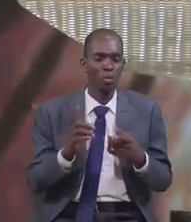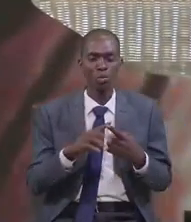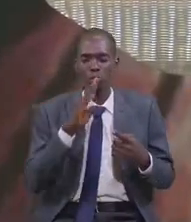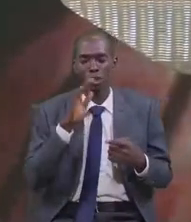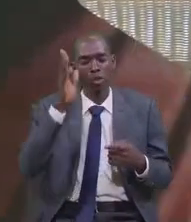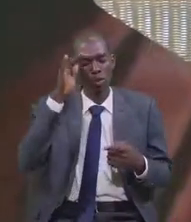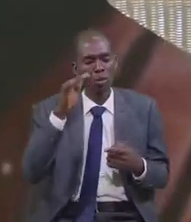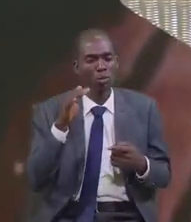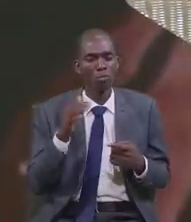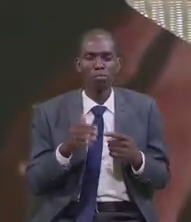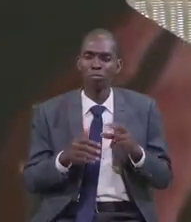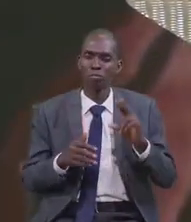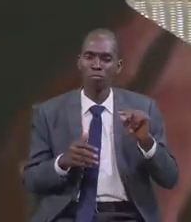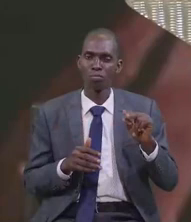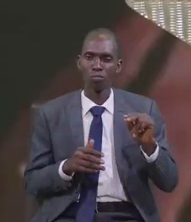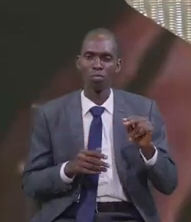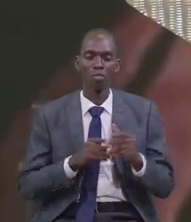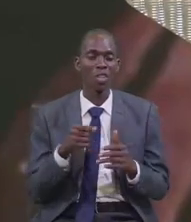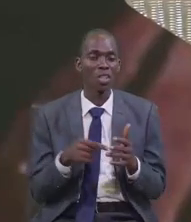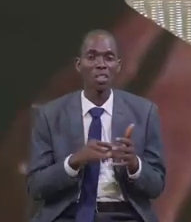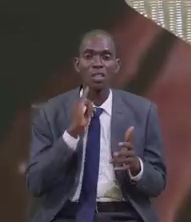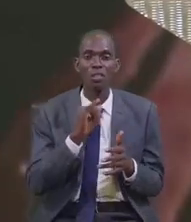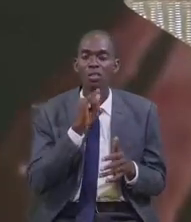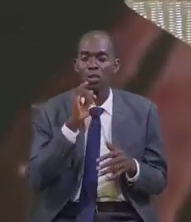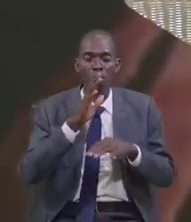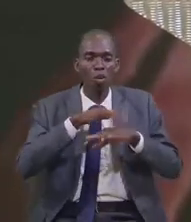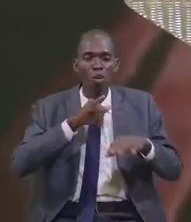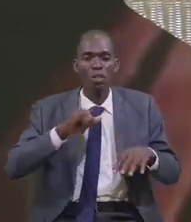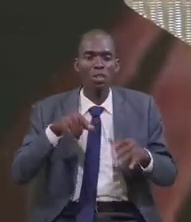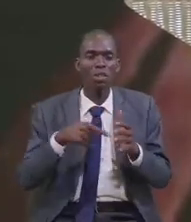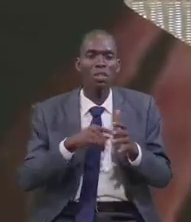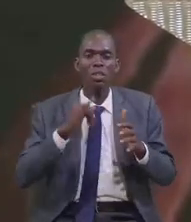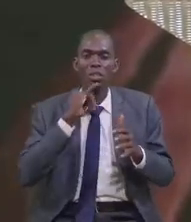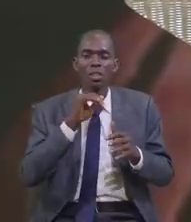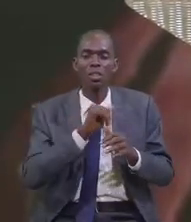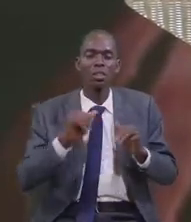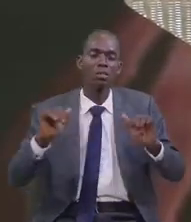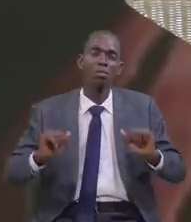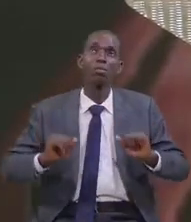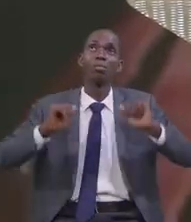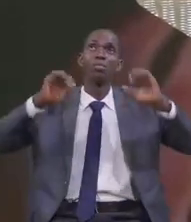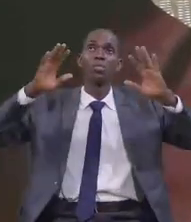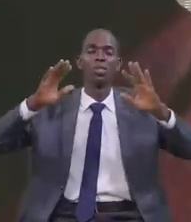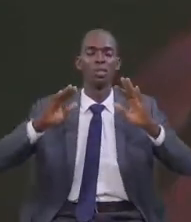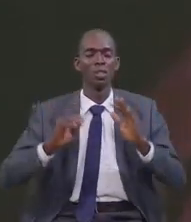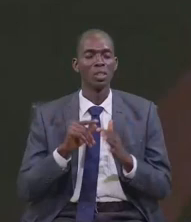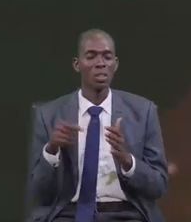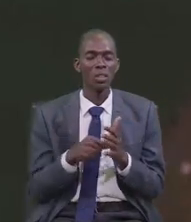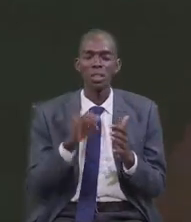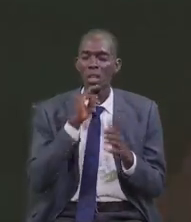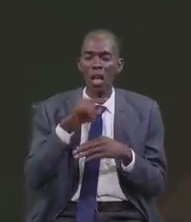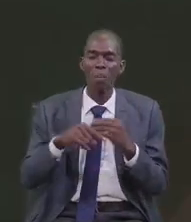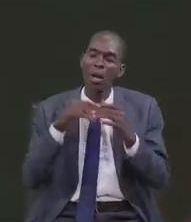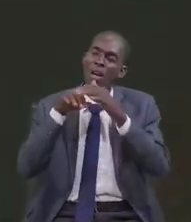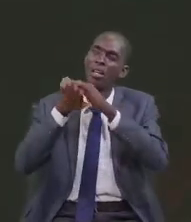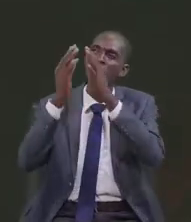Non, ce n'est pas l'appel, c'est la consécration. Ça, c'est le fait d'aller au ciel seul par consécration. C'est l'obéissance au